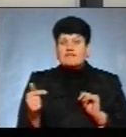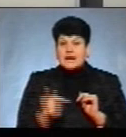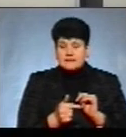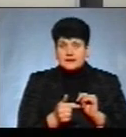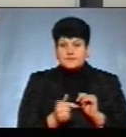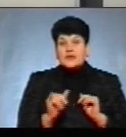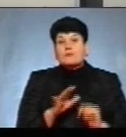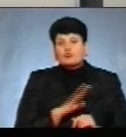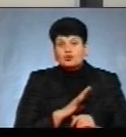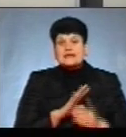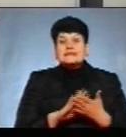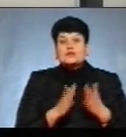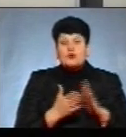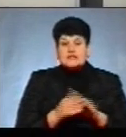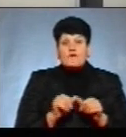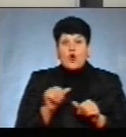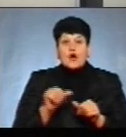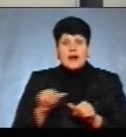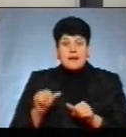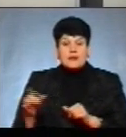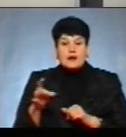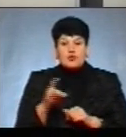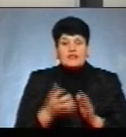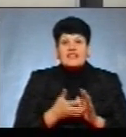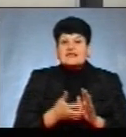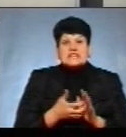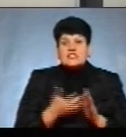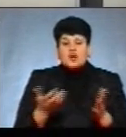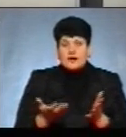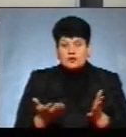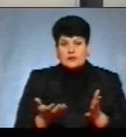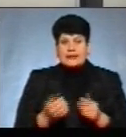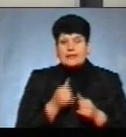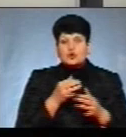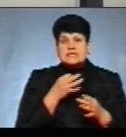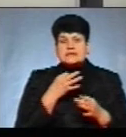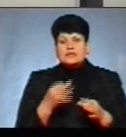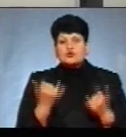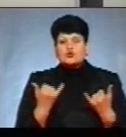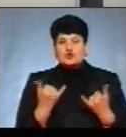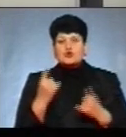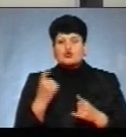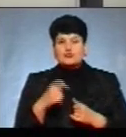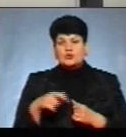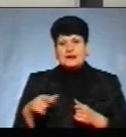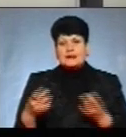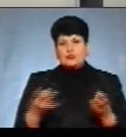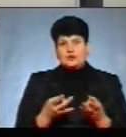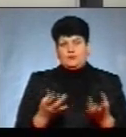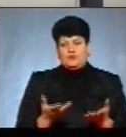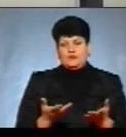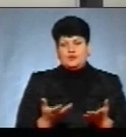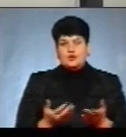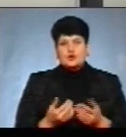гривень. І бувала така ситуація, що в окремих районах десь їх не вистачало, тому що ну це ж не можна сказати так, що сьогодні, наприклад, 100 пацієнтів,